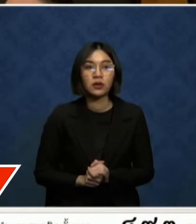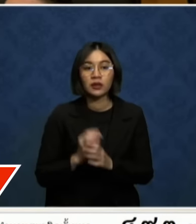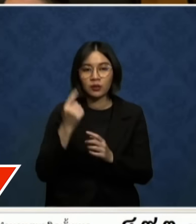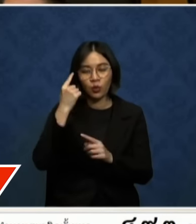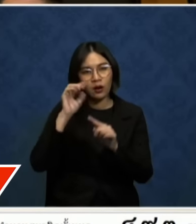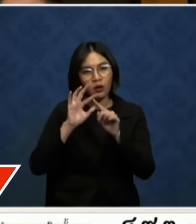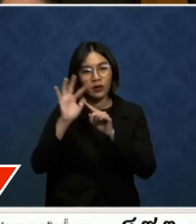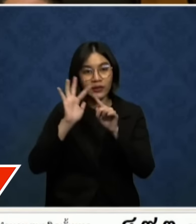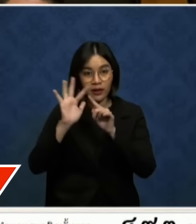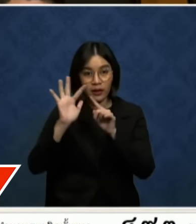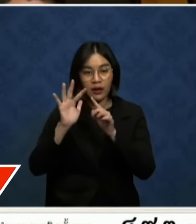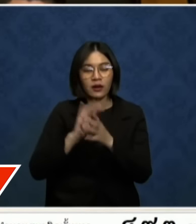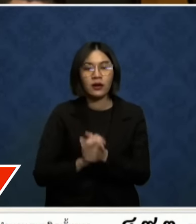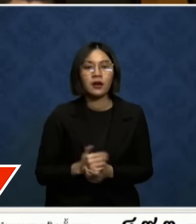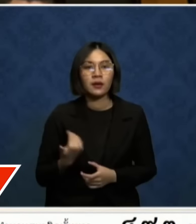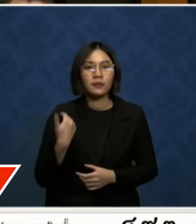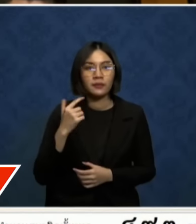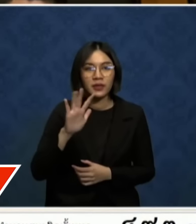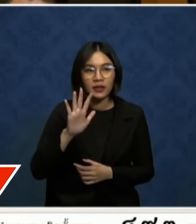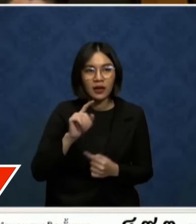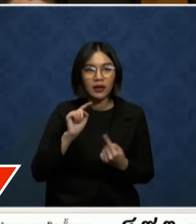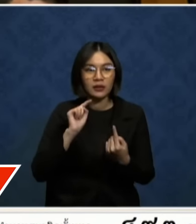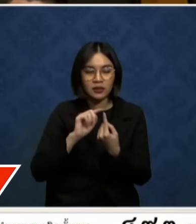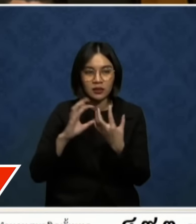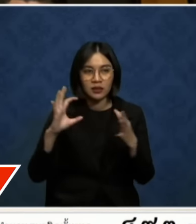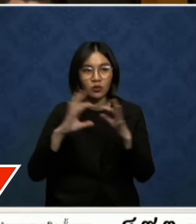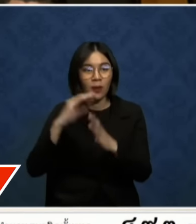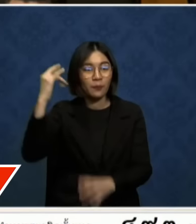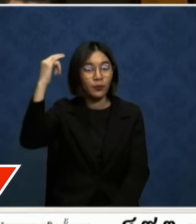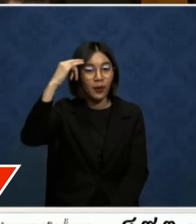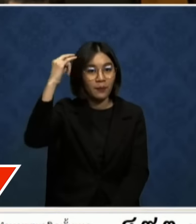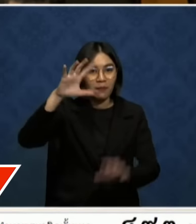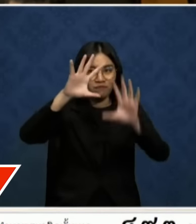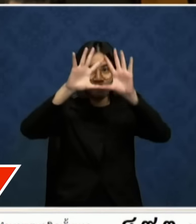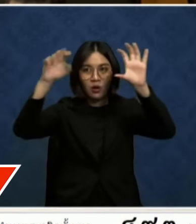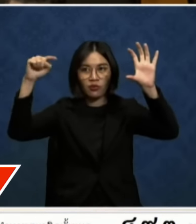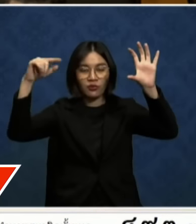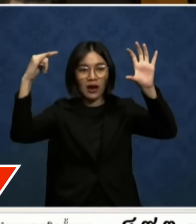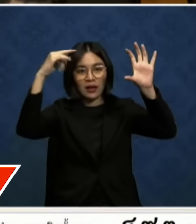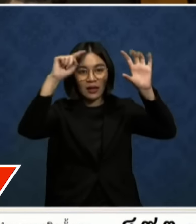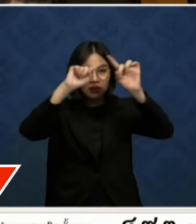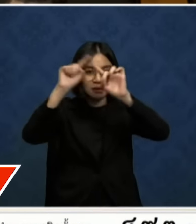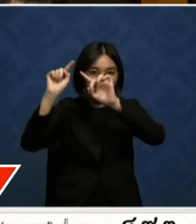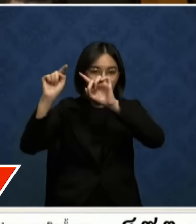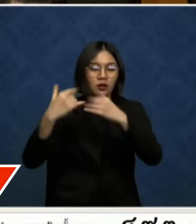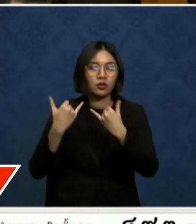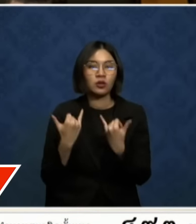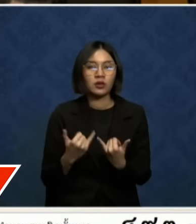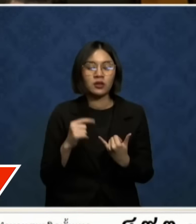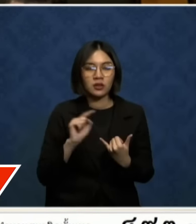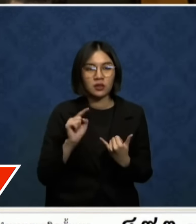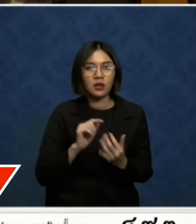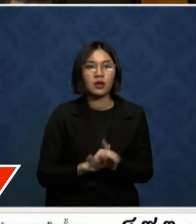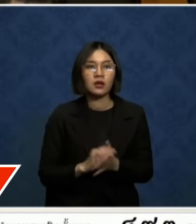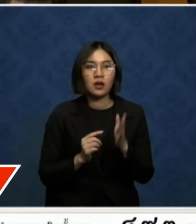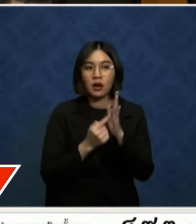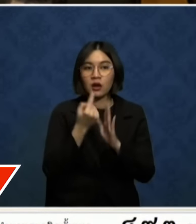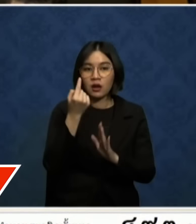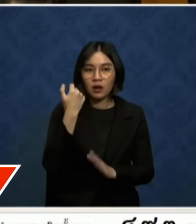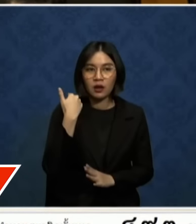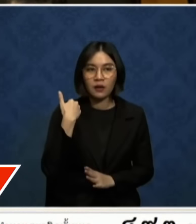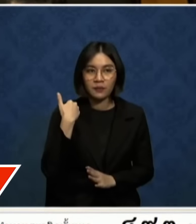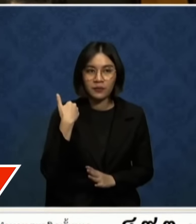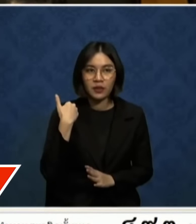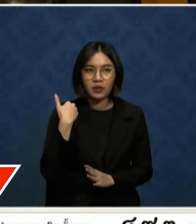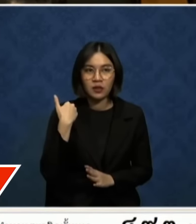ะครับว่ามันมีการลุกล้ำในเรื่องของน่านฟ้านะครับอันนี้ผมยืนยันกับท่านนะครับว่าทางเราเนี่ยนะครับตั้งแต่มีการเราเค